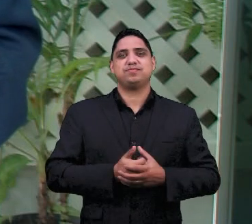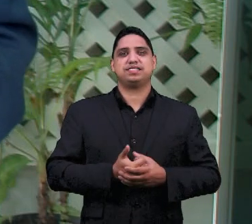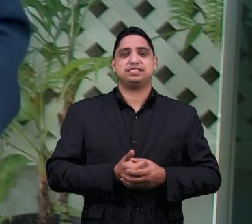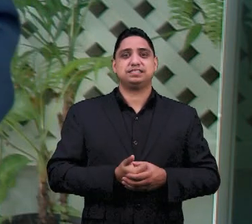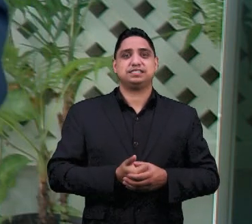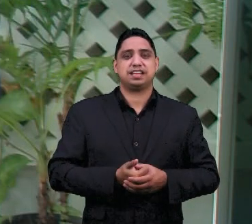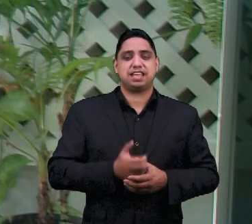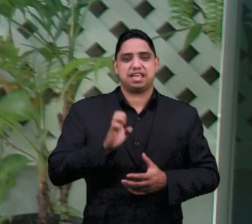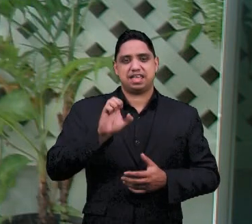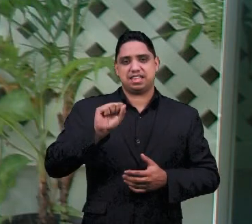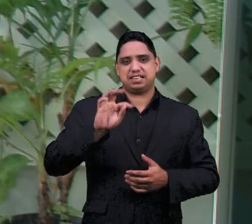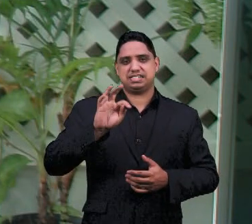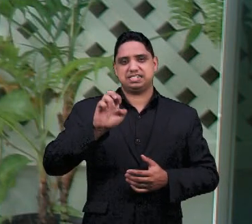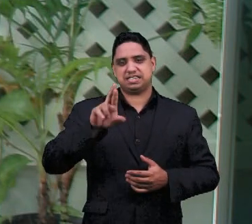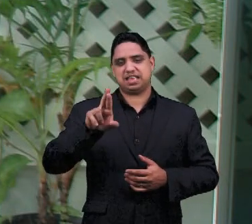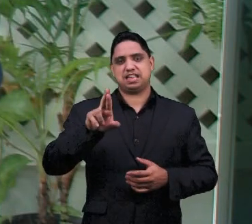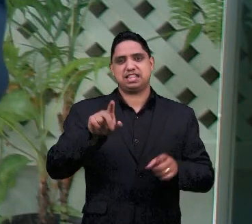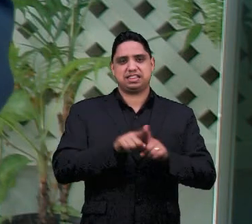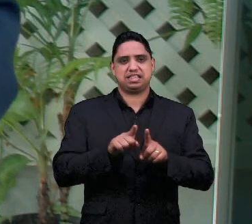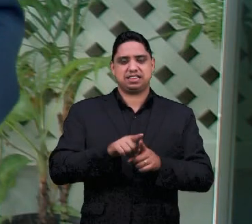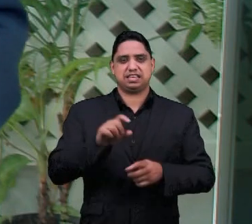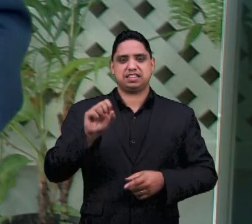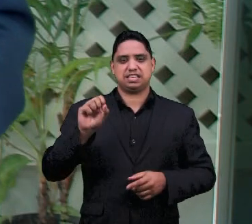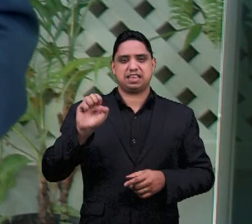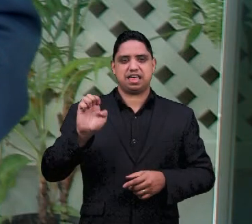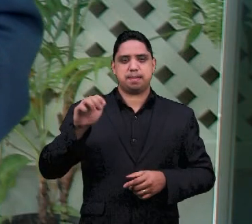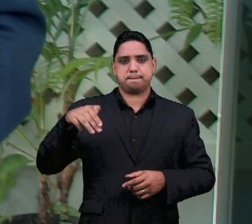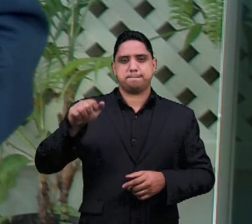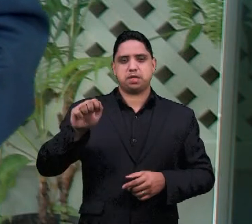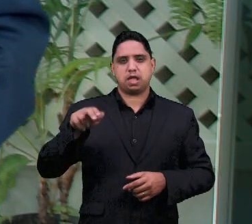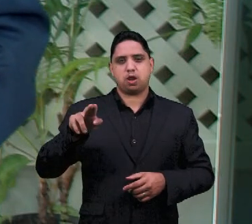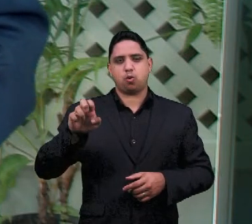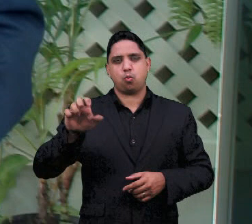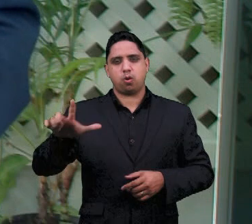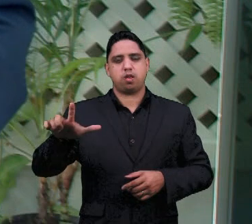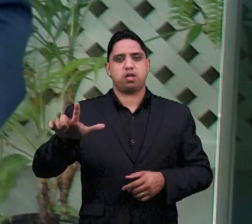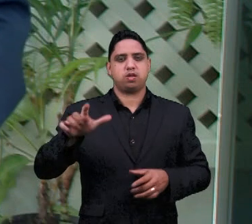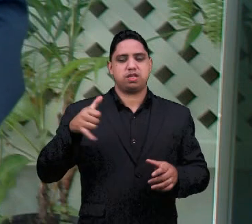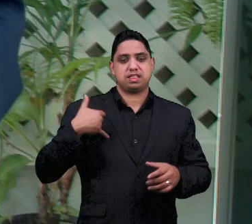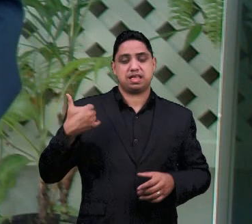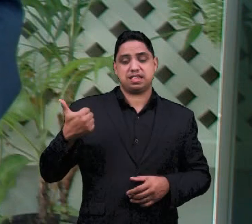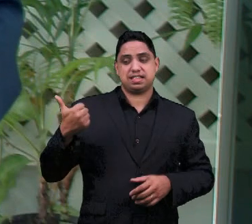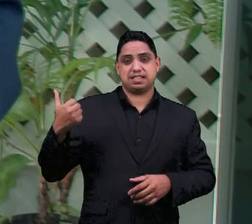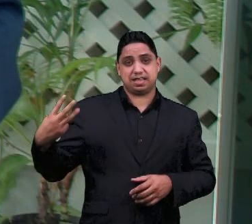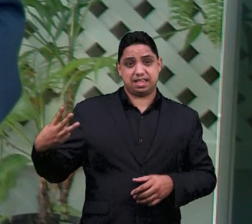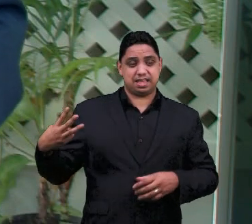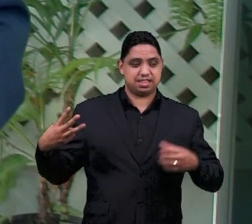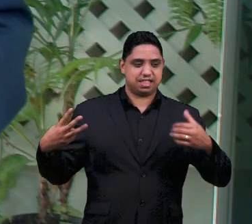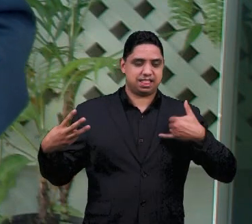Emmanuel. Esther, donc des salutations à vous aussi. Esther